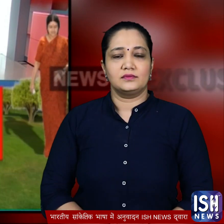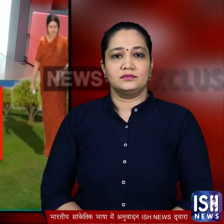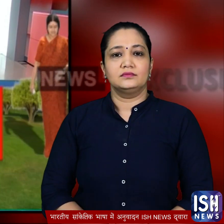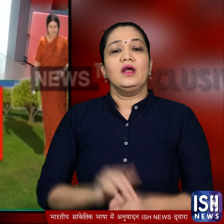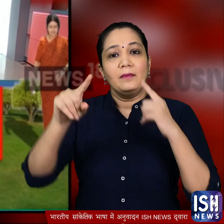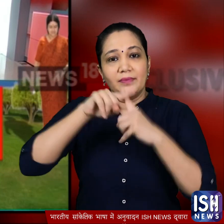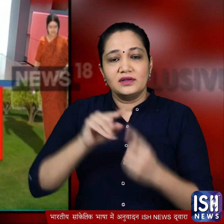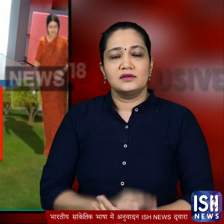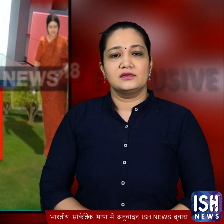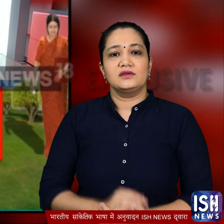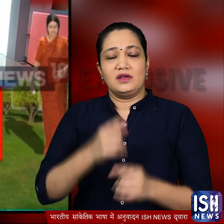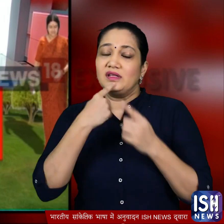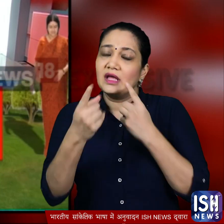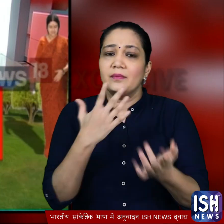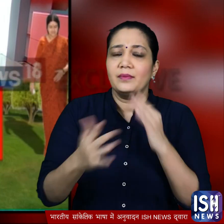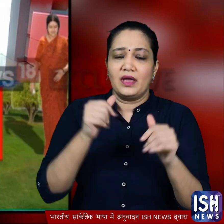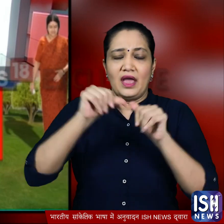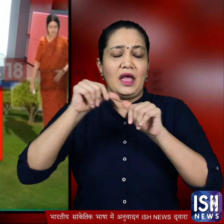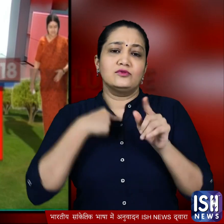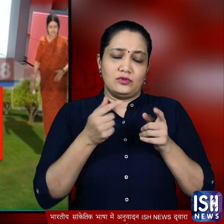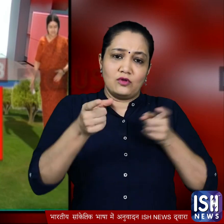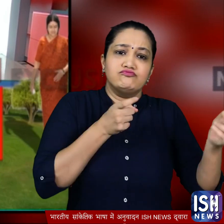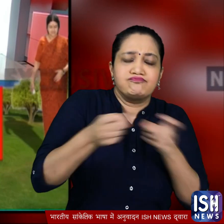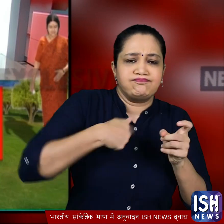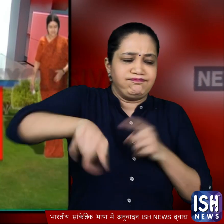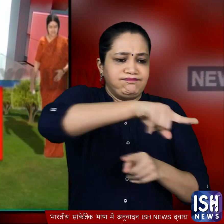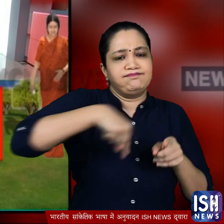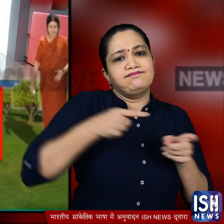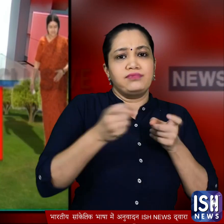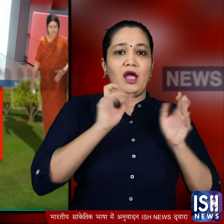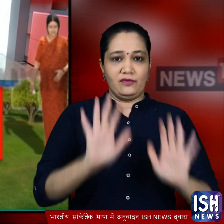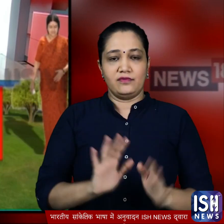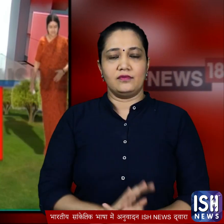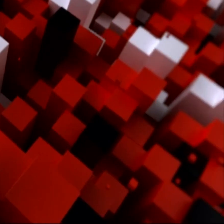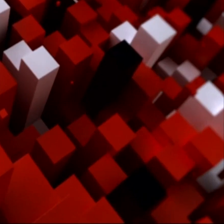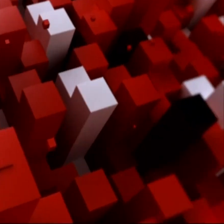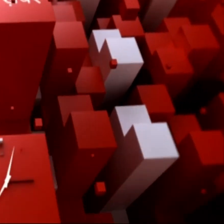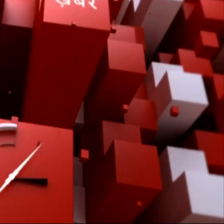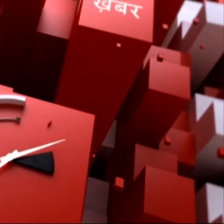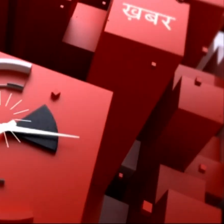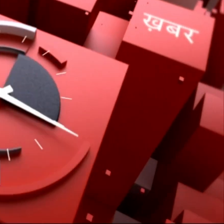थी। इतना ही नहीं, उन्होंने संकेत दिया था कि वो एआईएडीएमके पर पकड़ बनाने की कोशिश करेंगे।